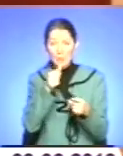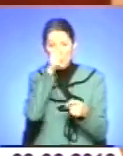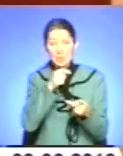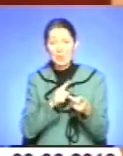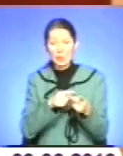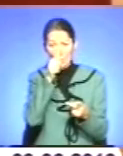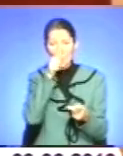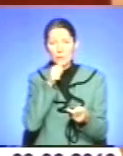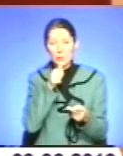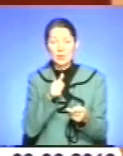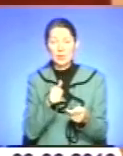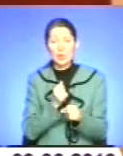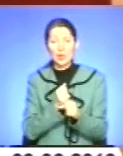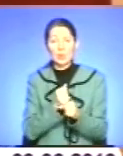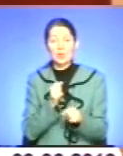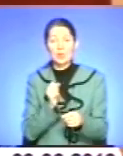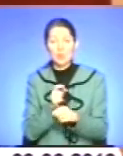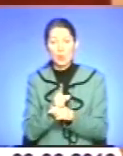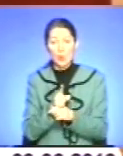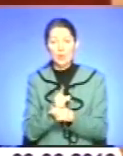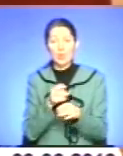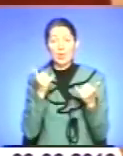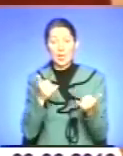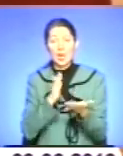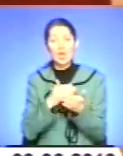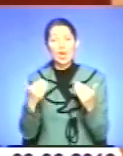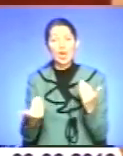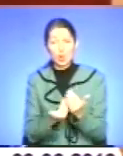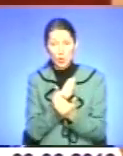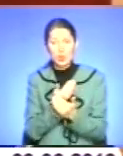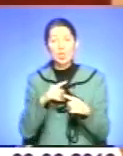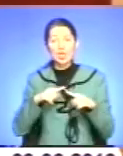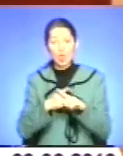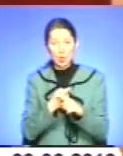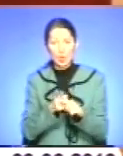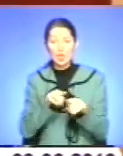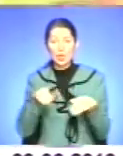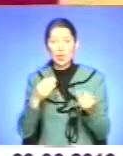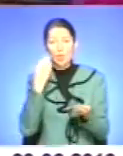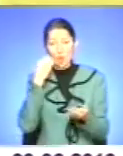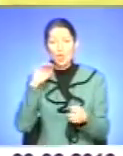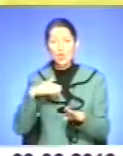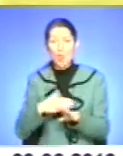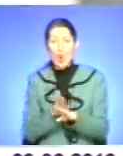нова сучасна лінія, тому що за декілька років, які пройшли, є новіші технології, які дають кращу якість.